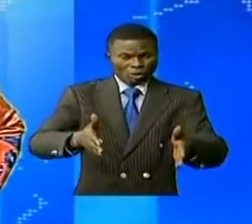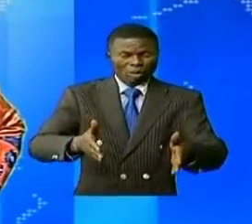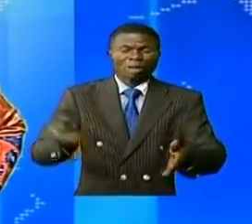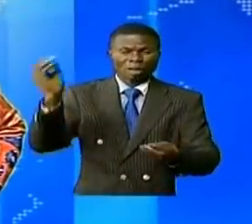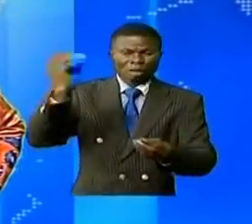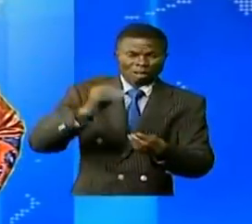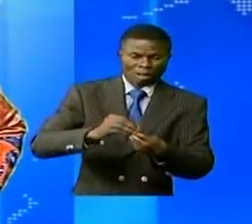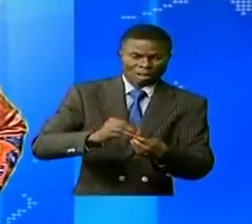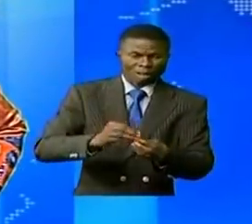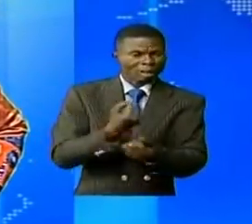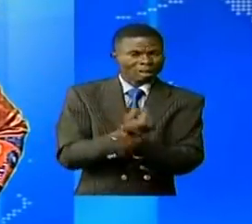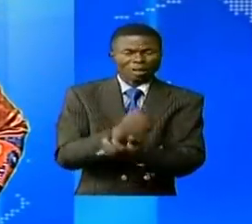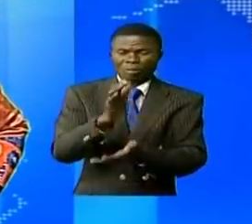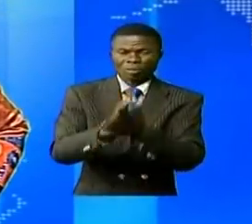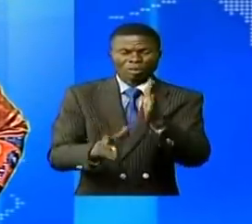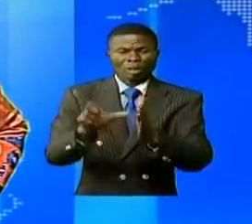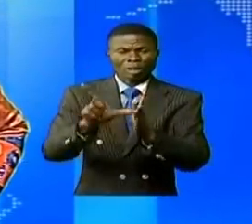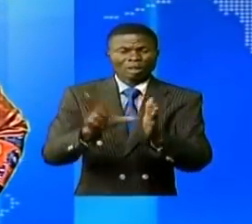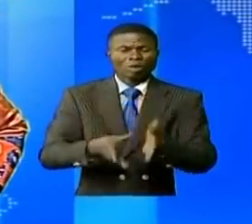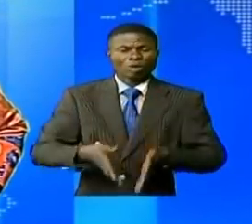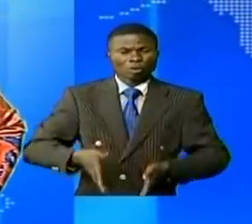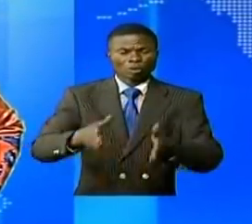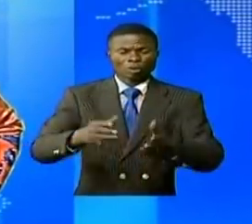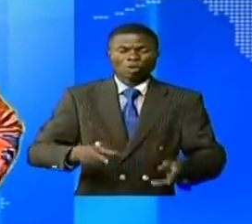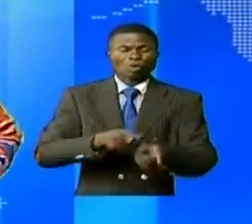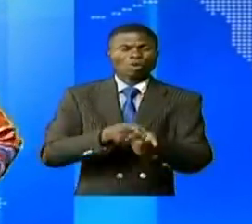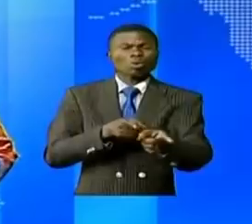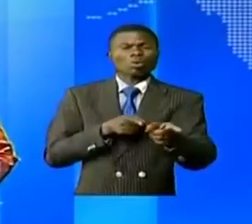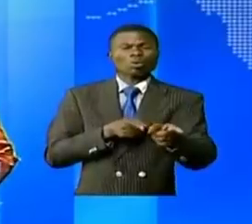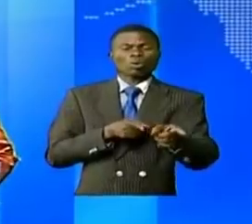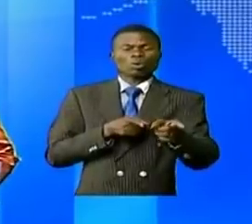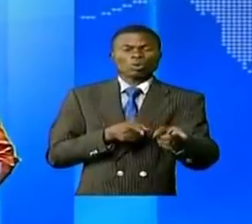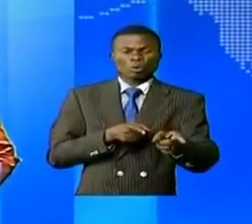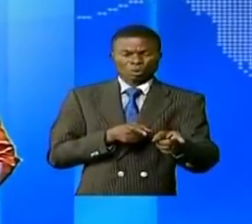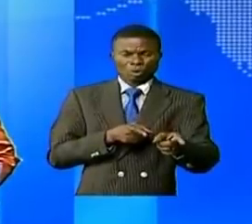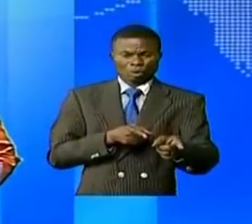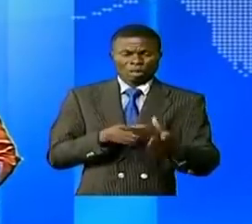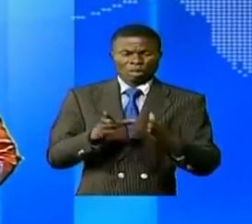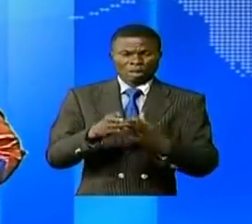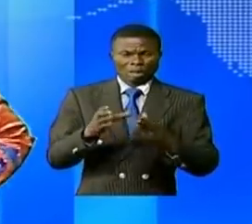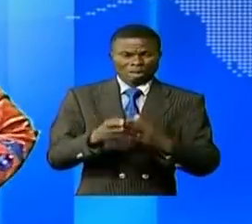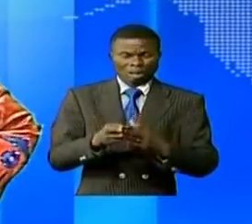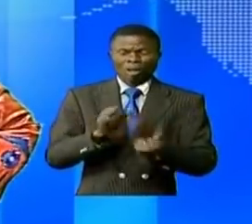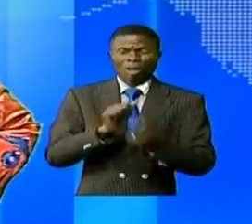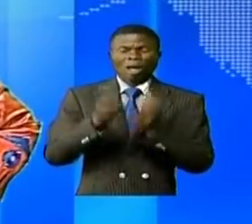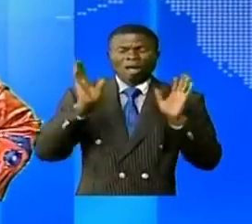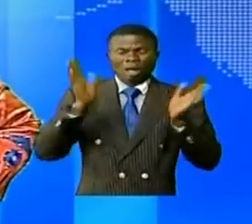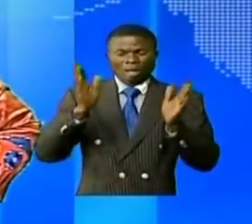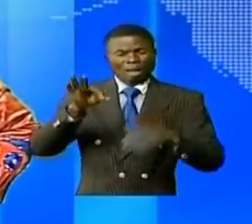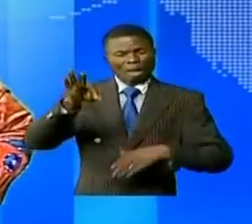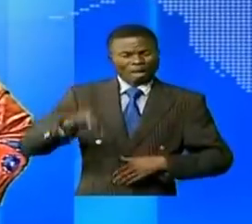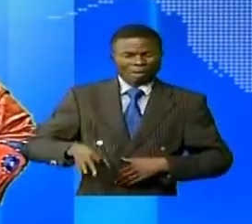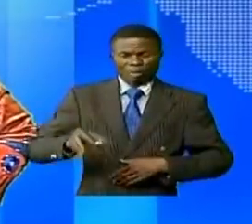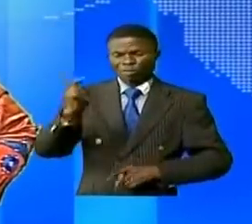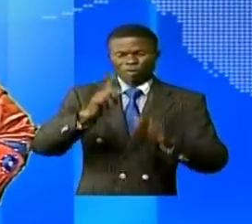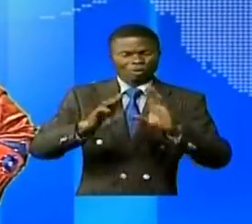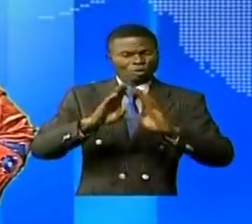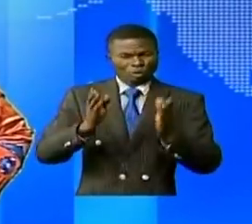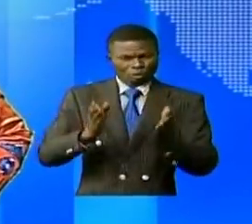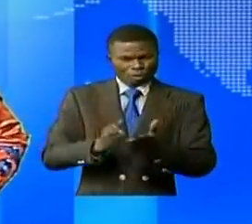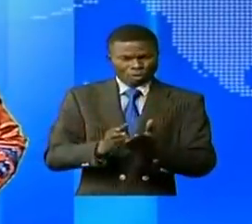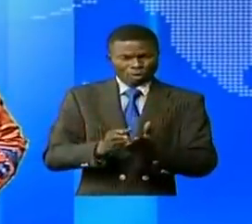le non-respect du code de la route et les embouteillages qui vont avec. Un cocktail dangereux pour le bien-être de la population. Et